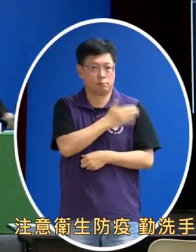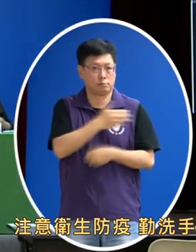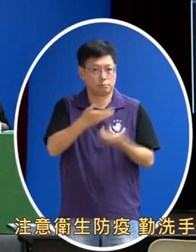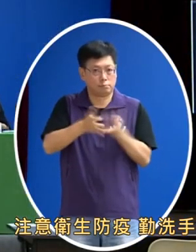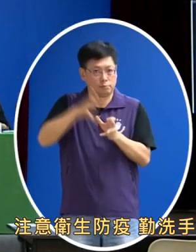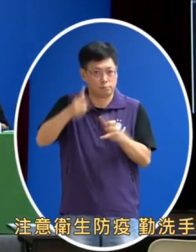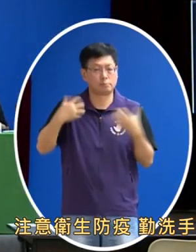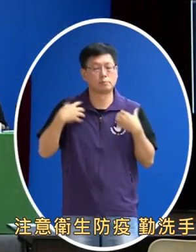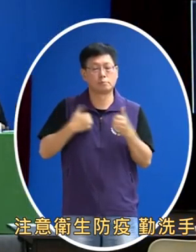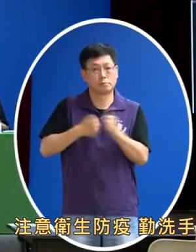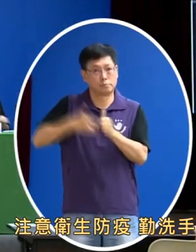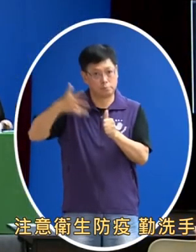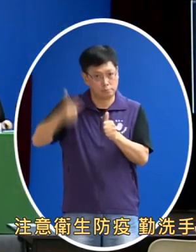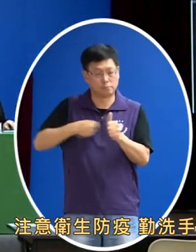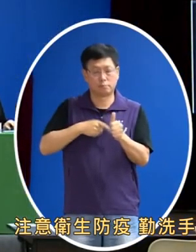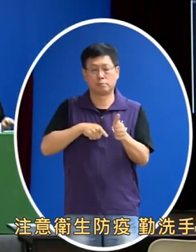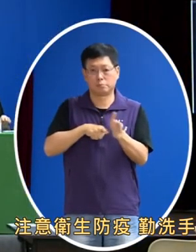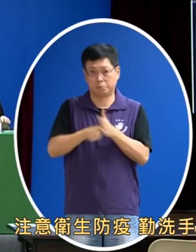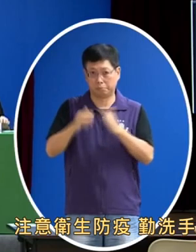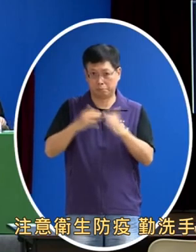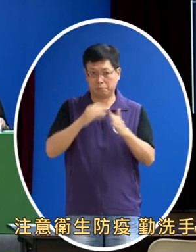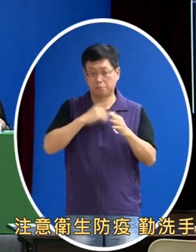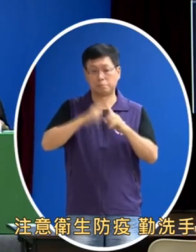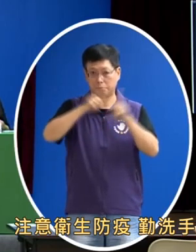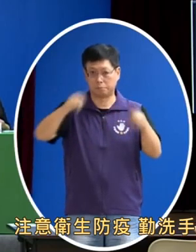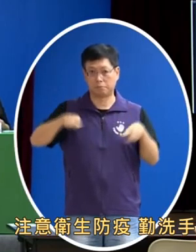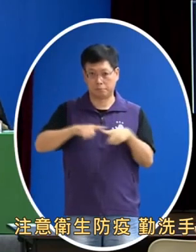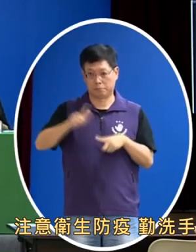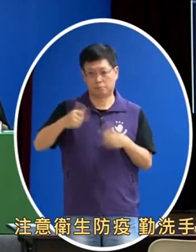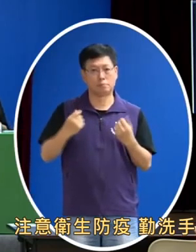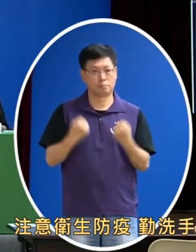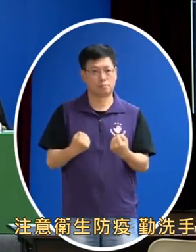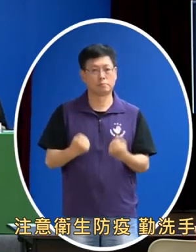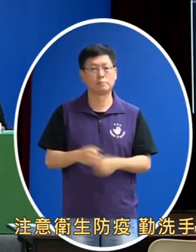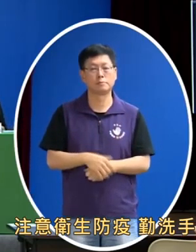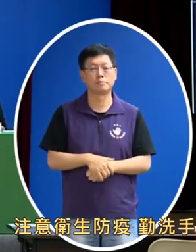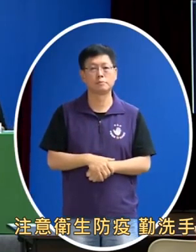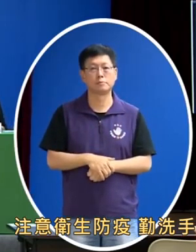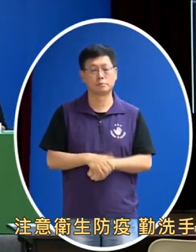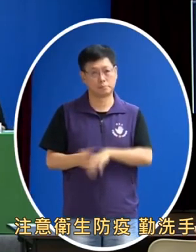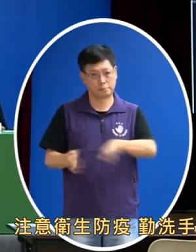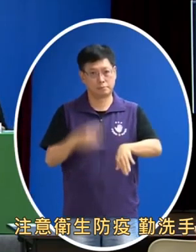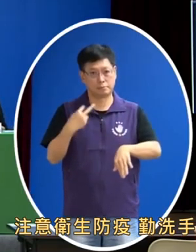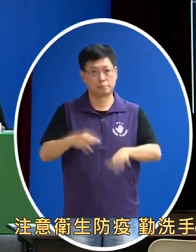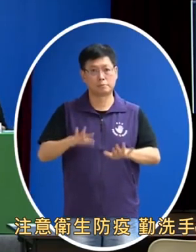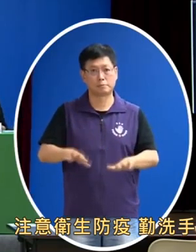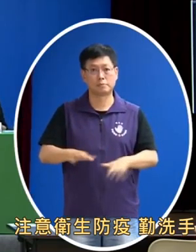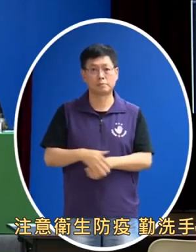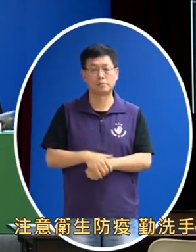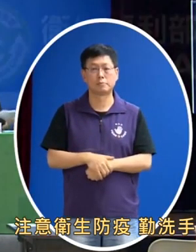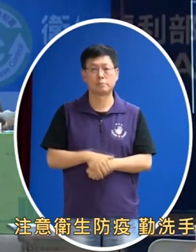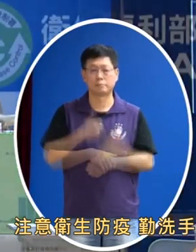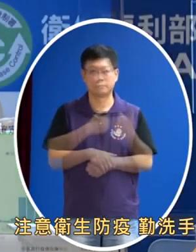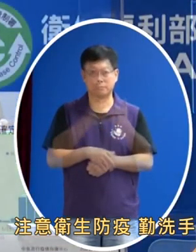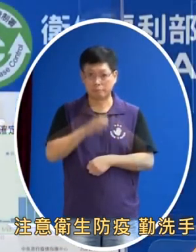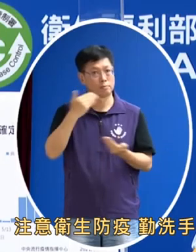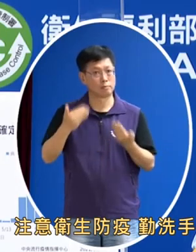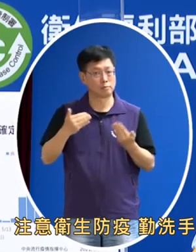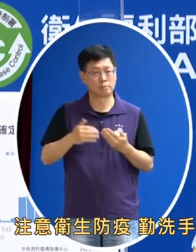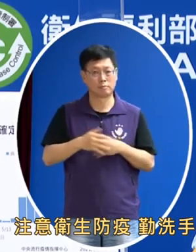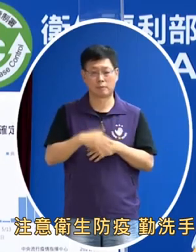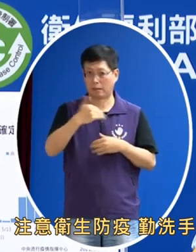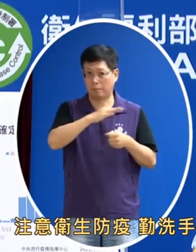为6人。另外有400例本土个案为校正回归，相当于增加了721例本土个案。 归